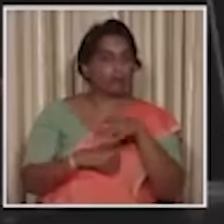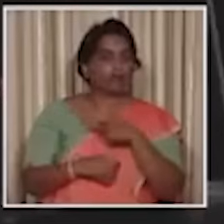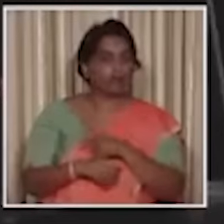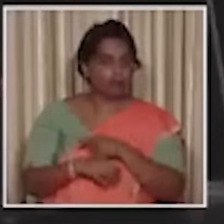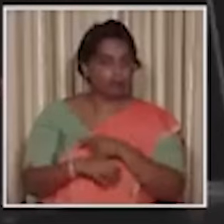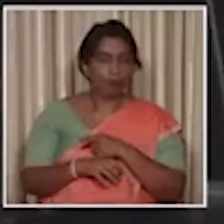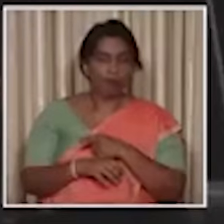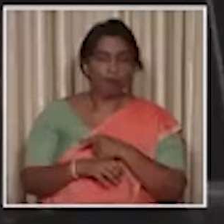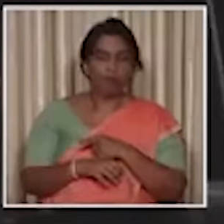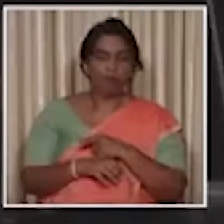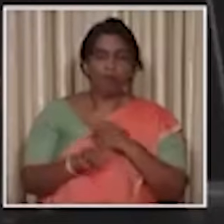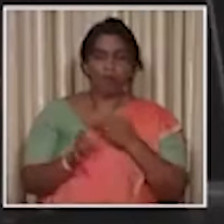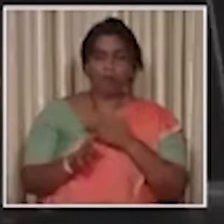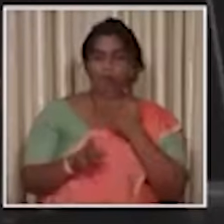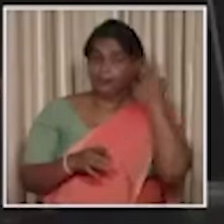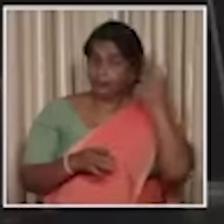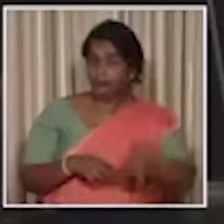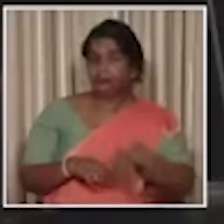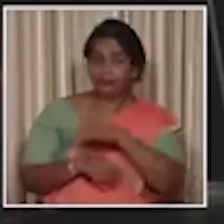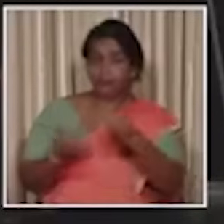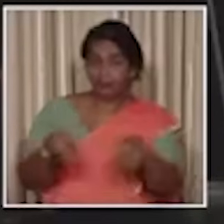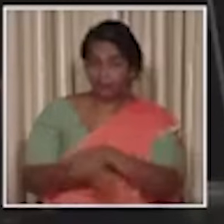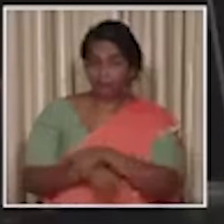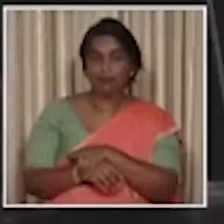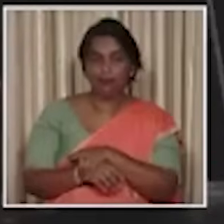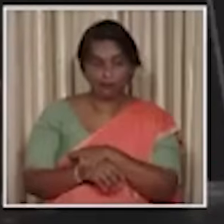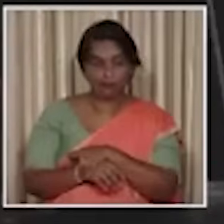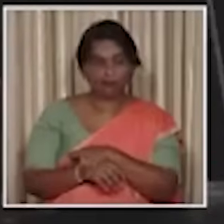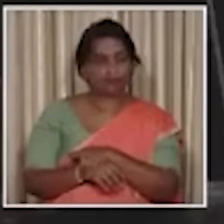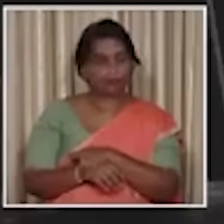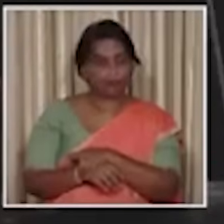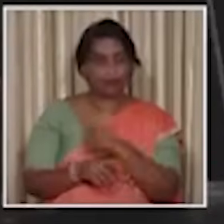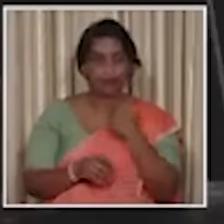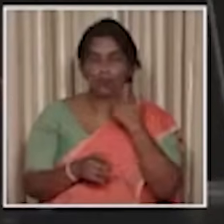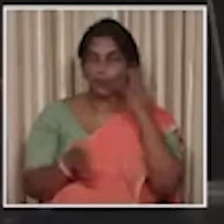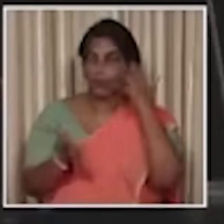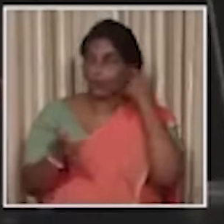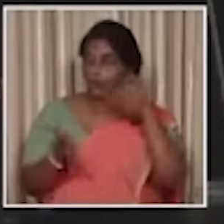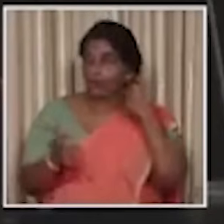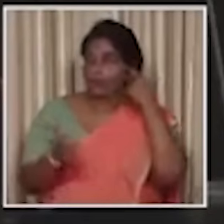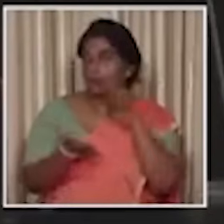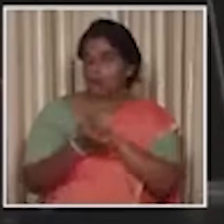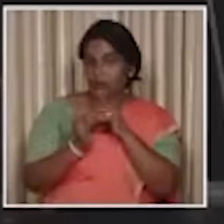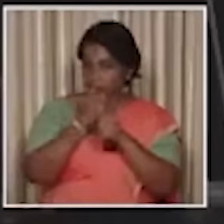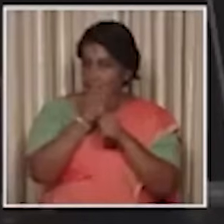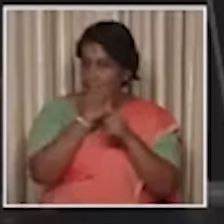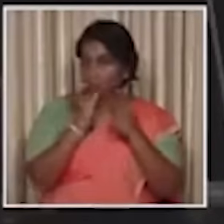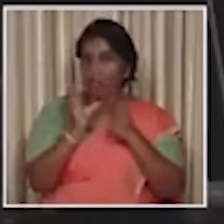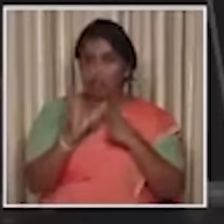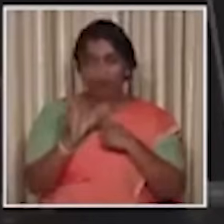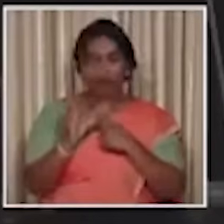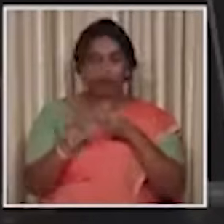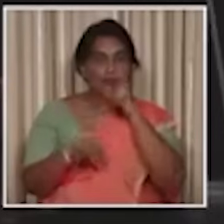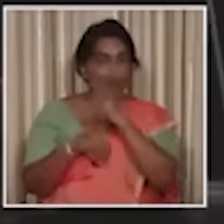வைத்து திரு சுப்பிரமணியம் பரமானந்தம், திரு கந்தசாமி கிருஷ்ணமூர்த்தி, திரு பொன்னையா ஆனந்தகுமார் ஆகிய மூவரும்